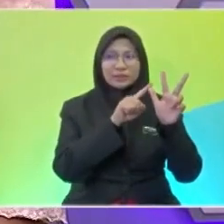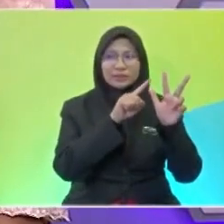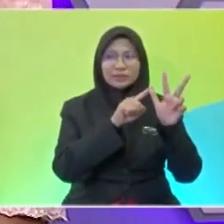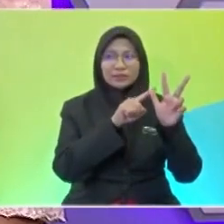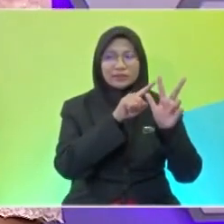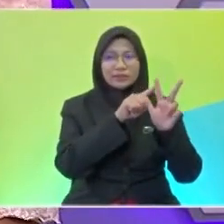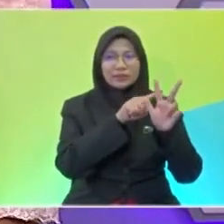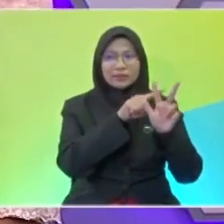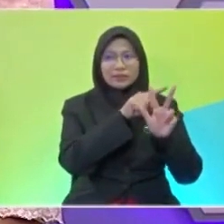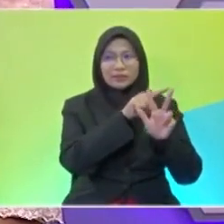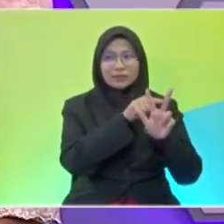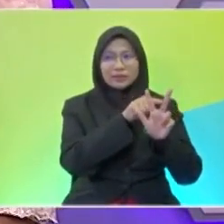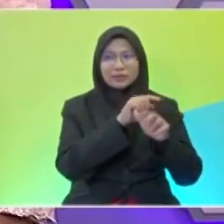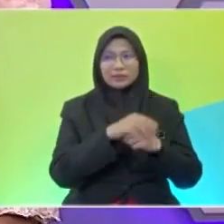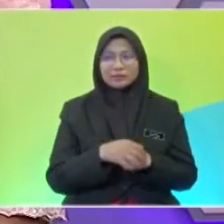Tersendiri